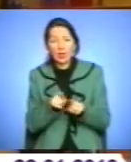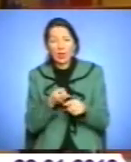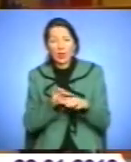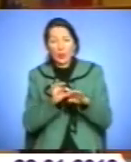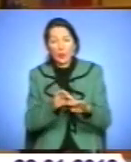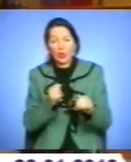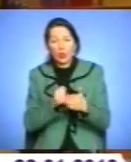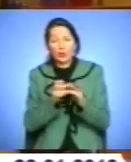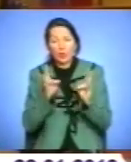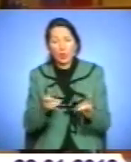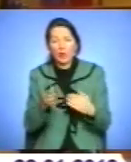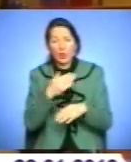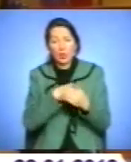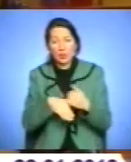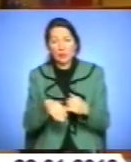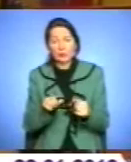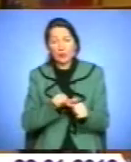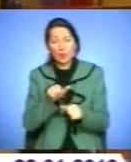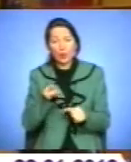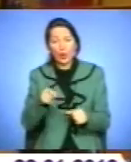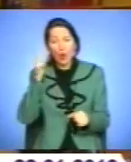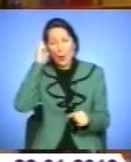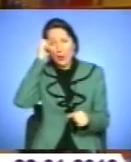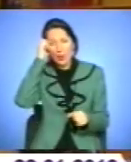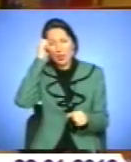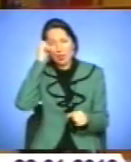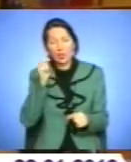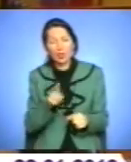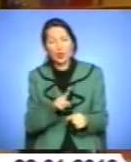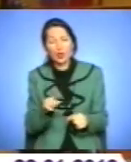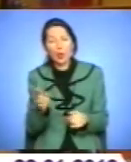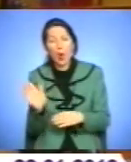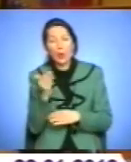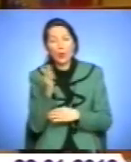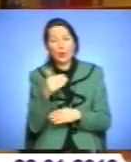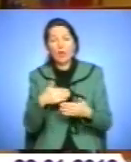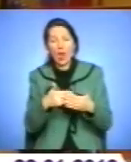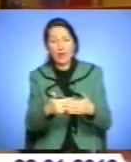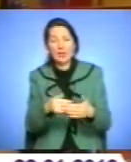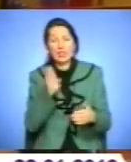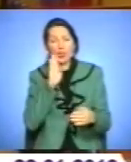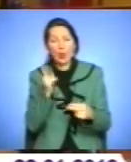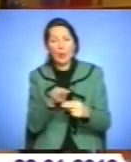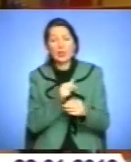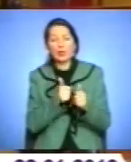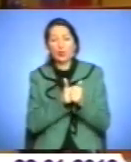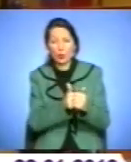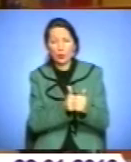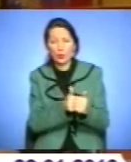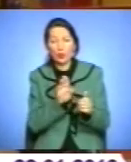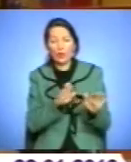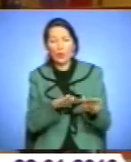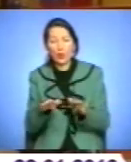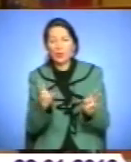до травмування і каліцтв. Крім того, пам'ятайте, що прогулянки вагітних жінок без супроводу в ожеледь –